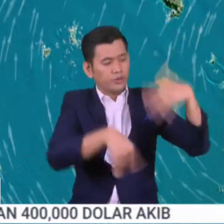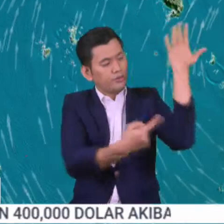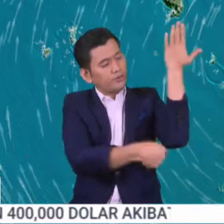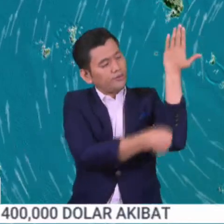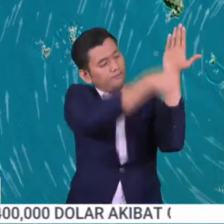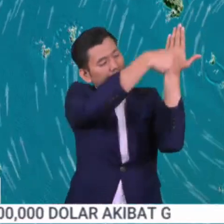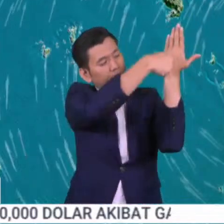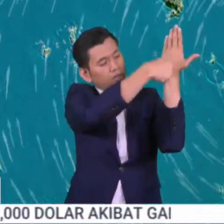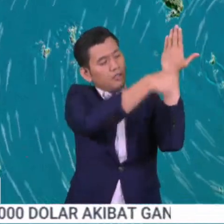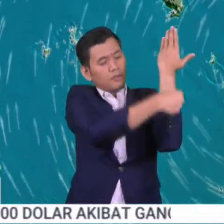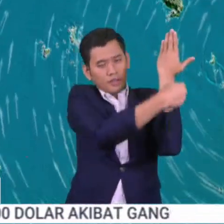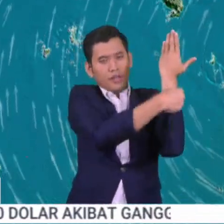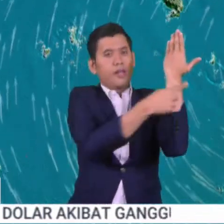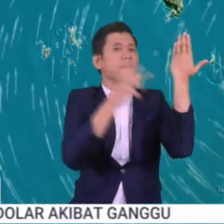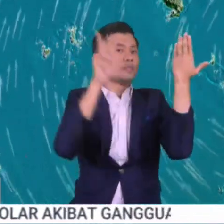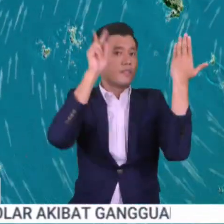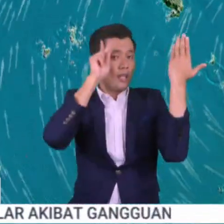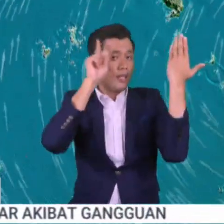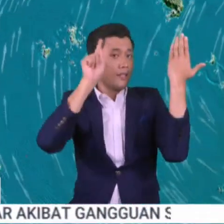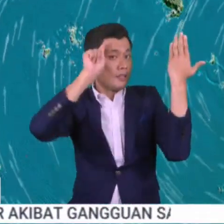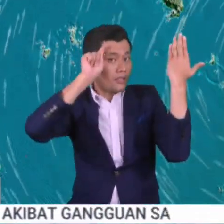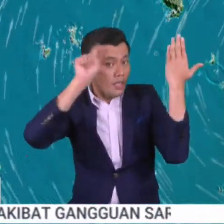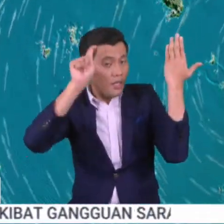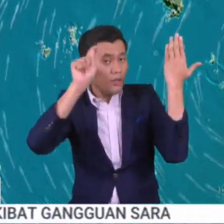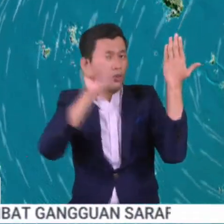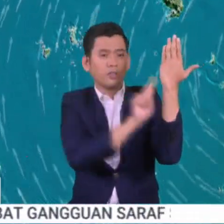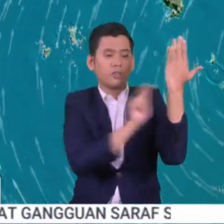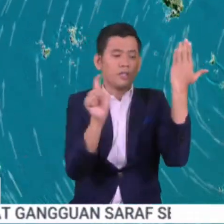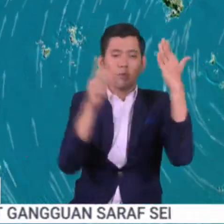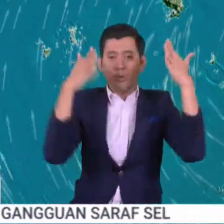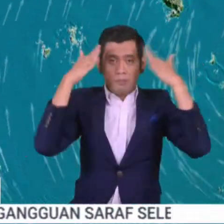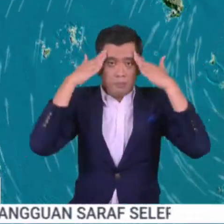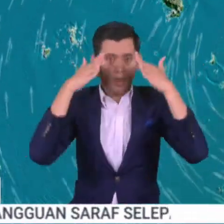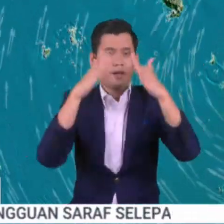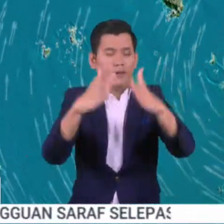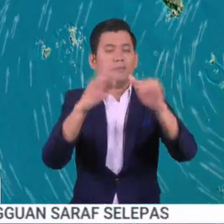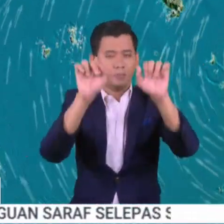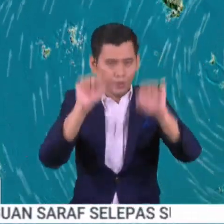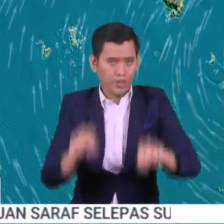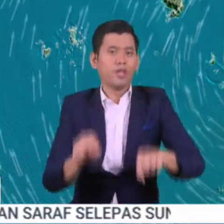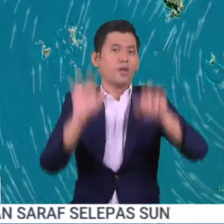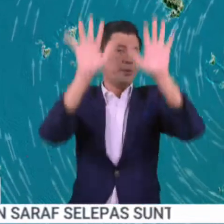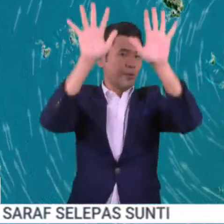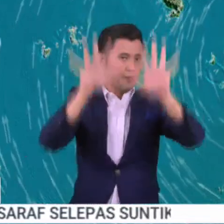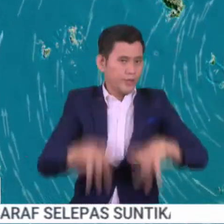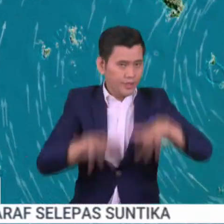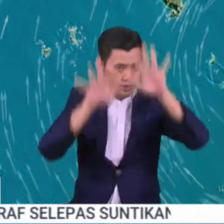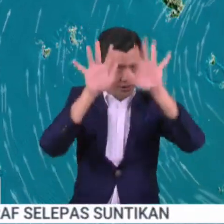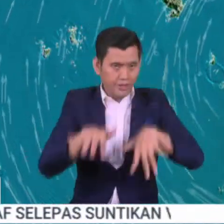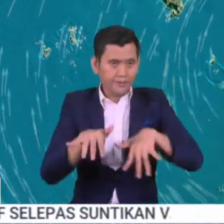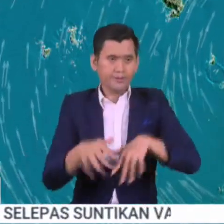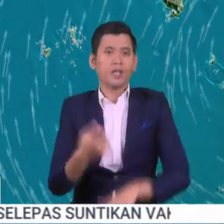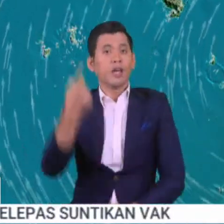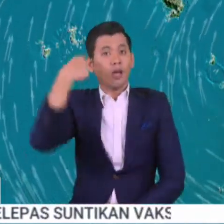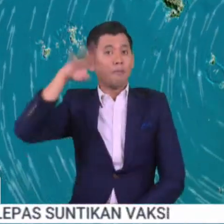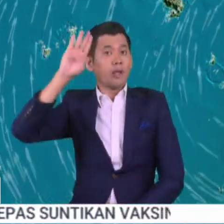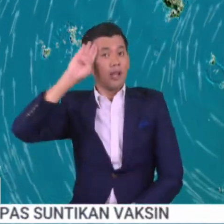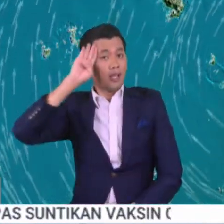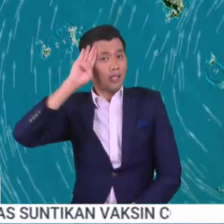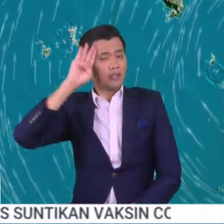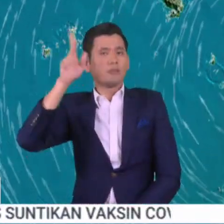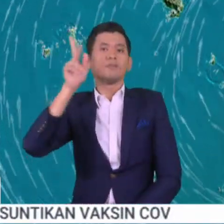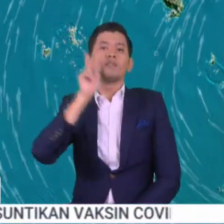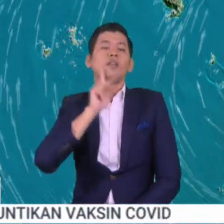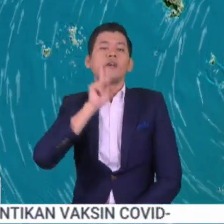negeri Kelantan, Terengganu dan di timur Pahang pada awal malam nanti. Manakala keadaan cuaca hujan di sekitar negeri Perlis dan Kedah